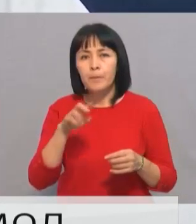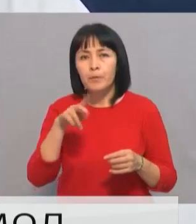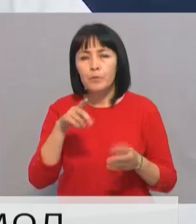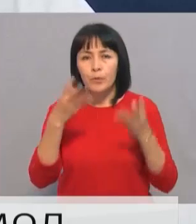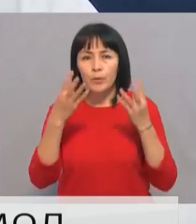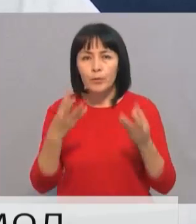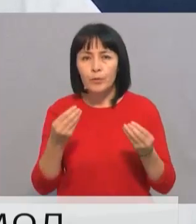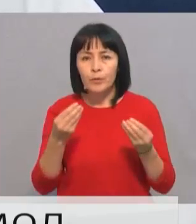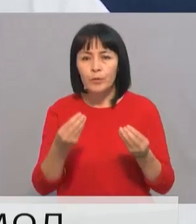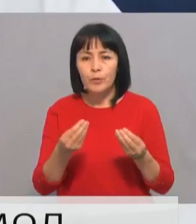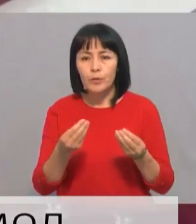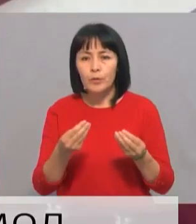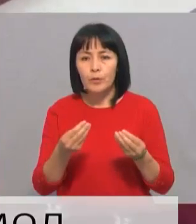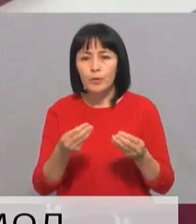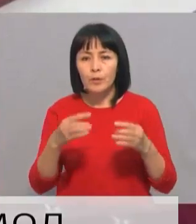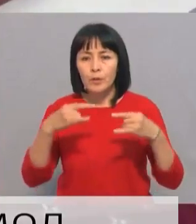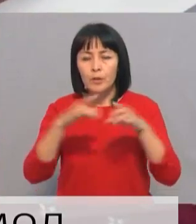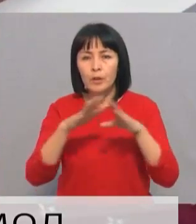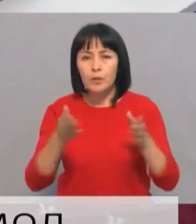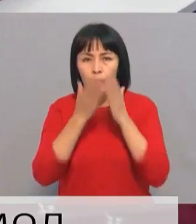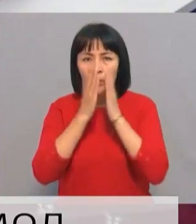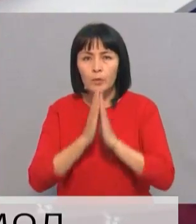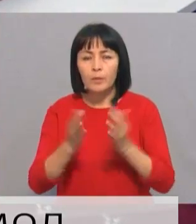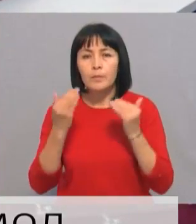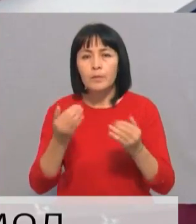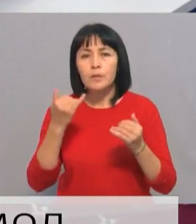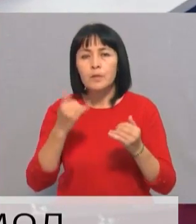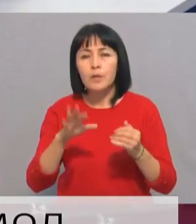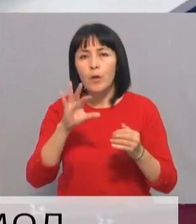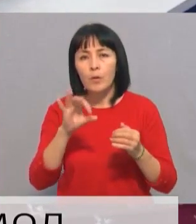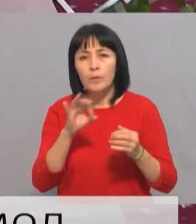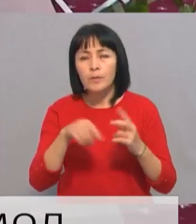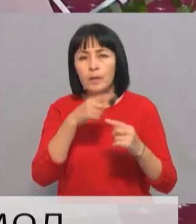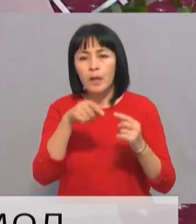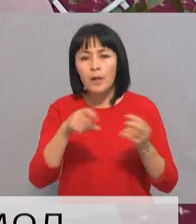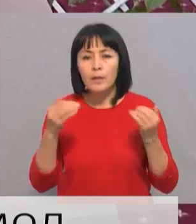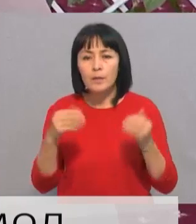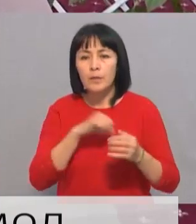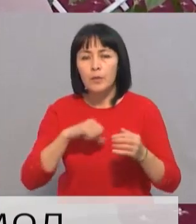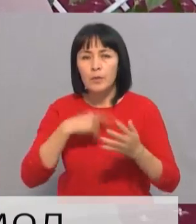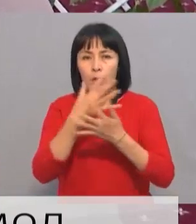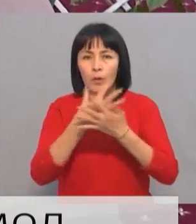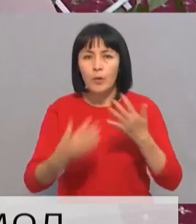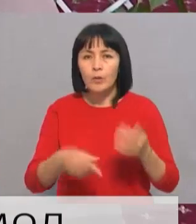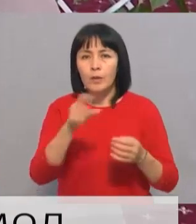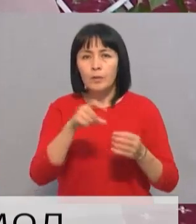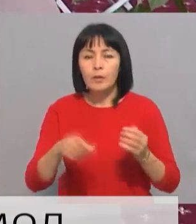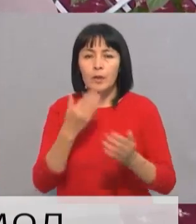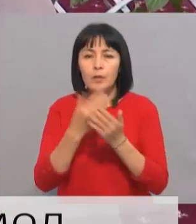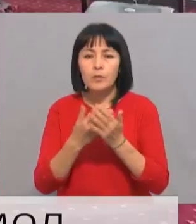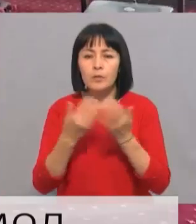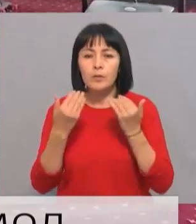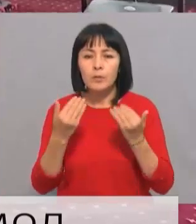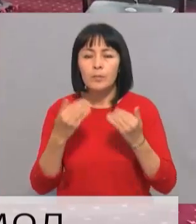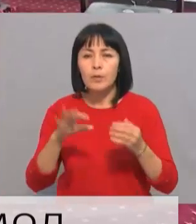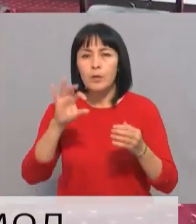çeşitli verin ekip Kur'an noktamız. Şapağat ortalığının alanında ordabasılık kasıpkerler öz önümlerin köpçilik nazarına sundu.